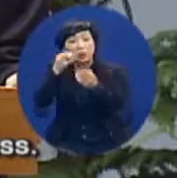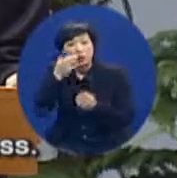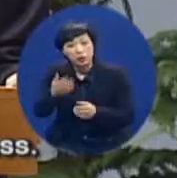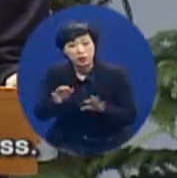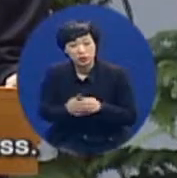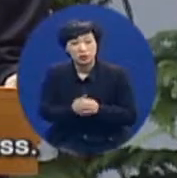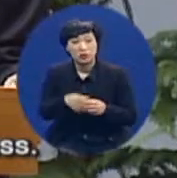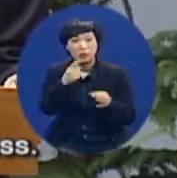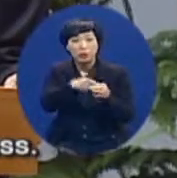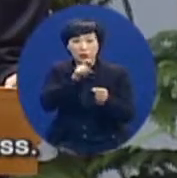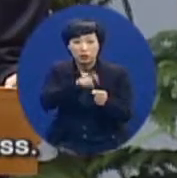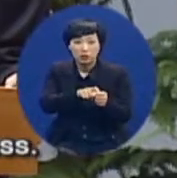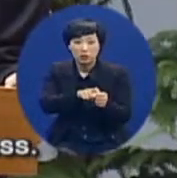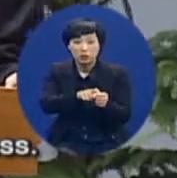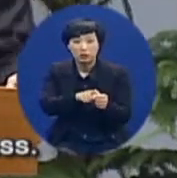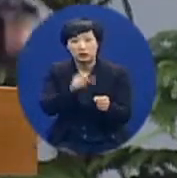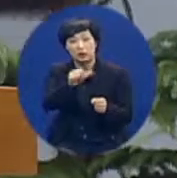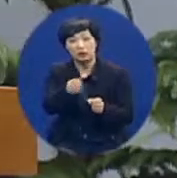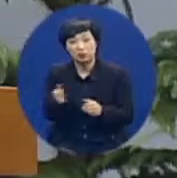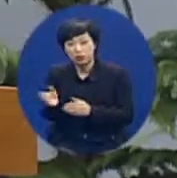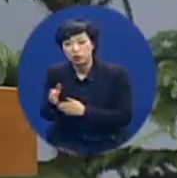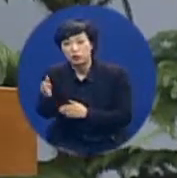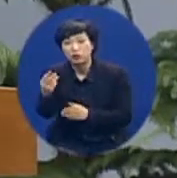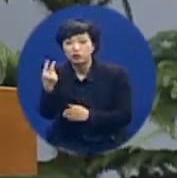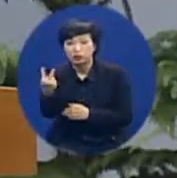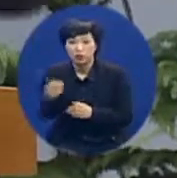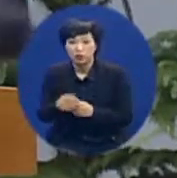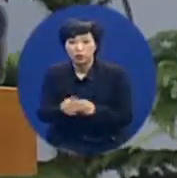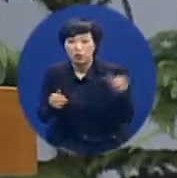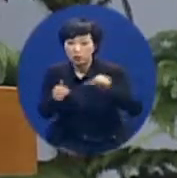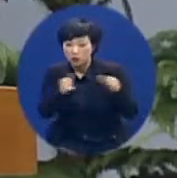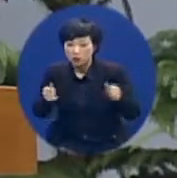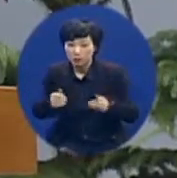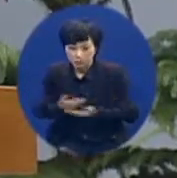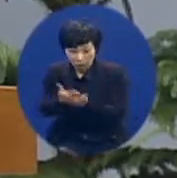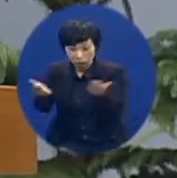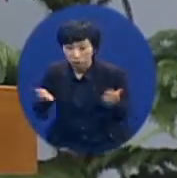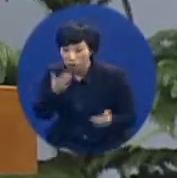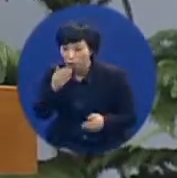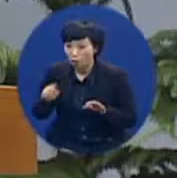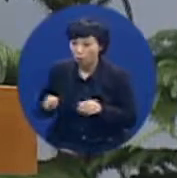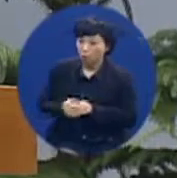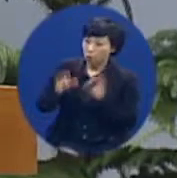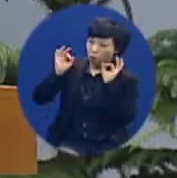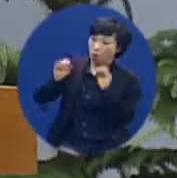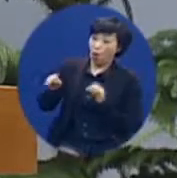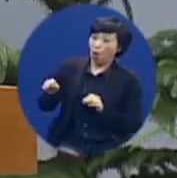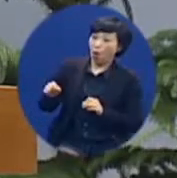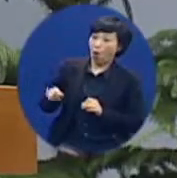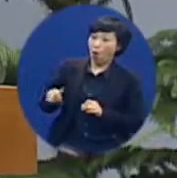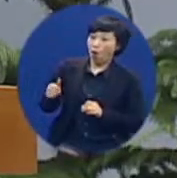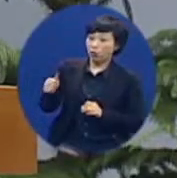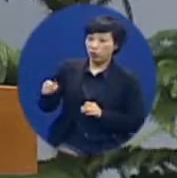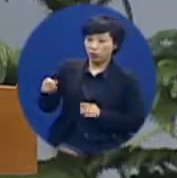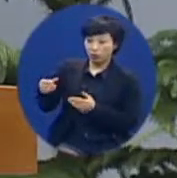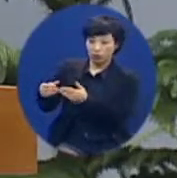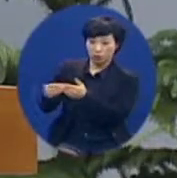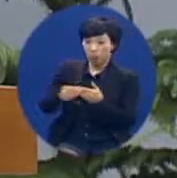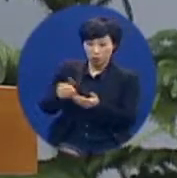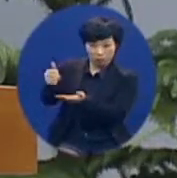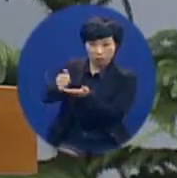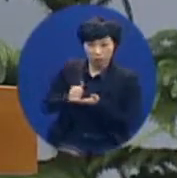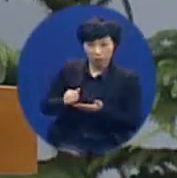마리로 5천명을 먹이니까 야 저를 데려다 우리 왕 만들자